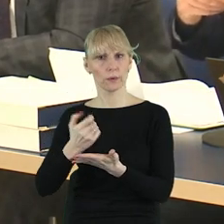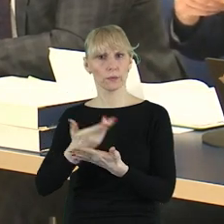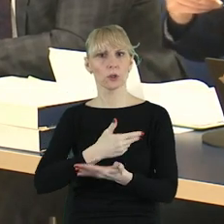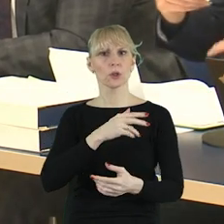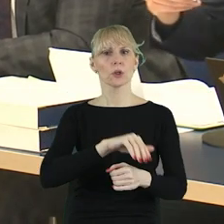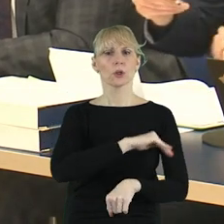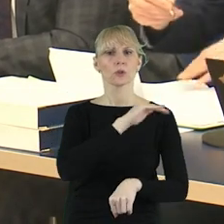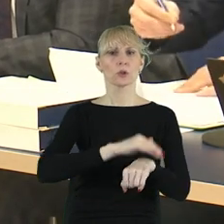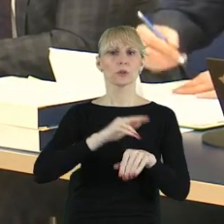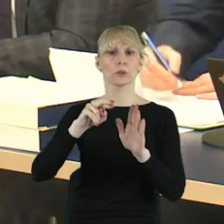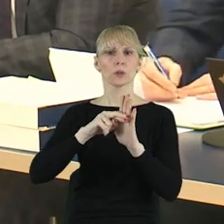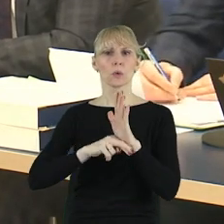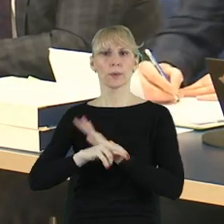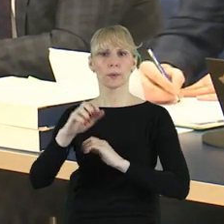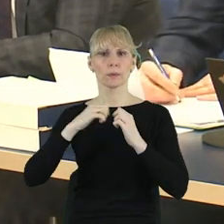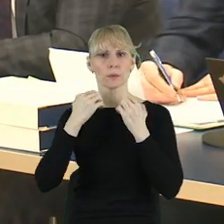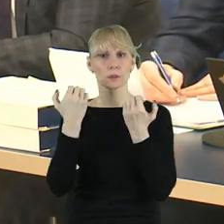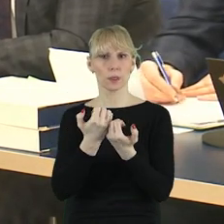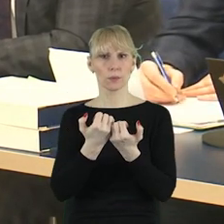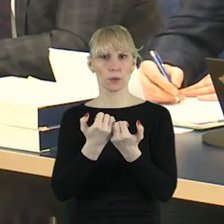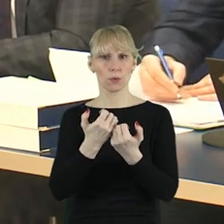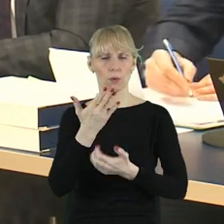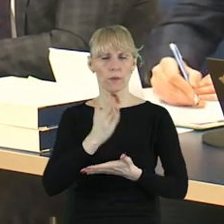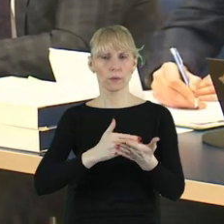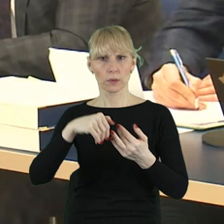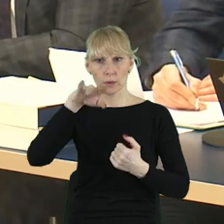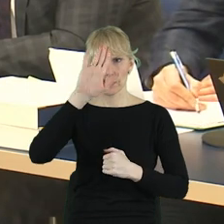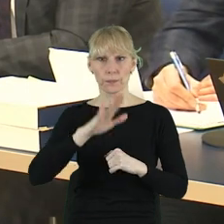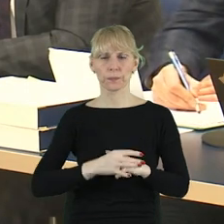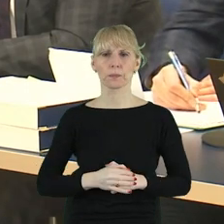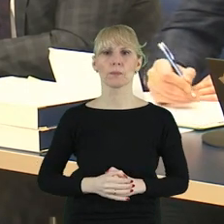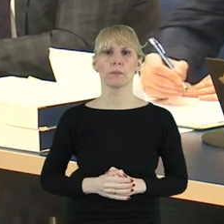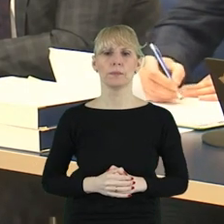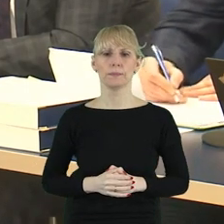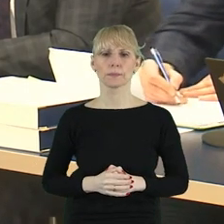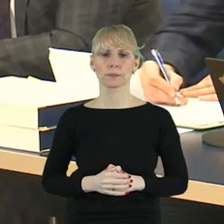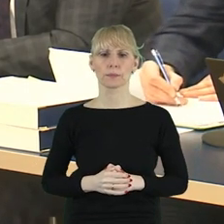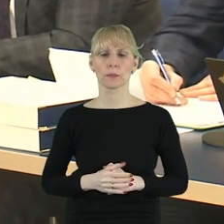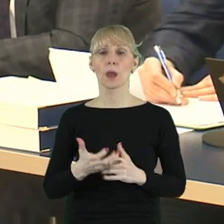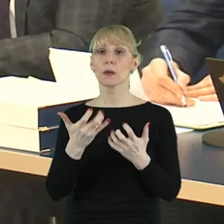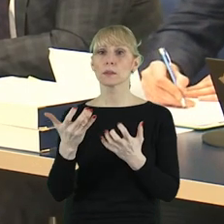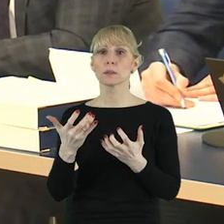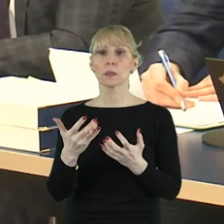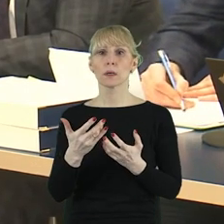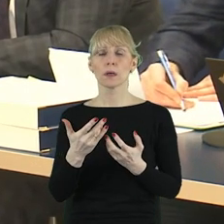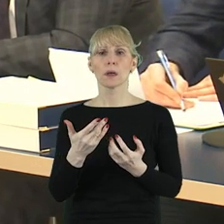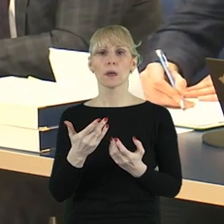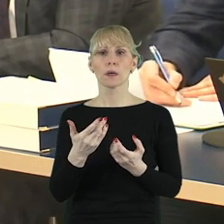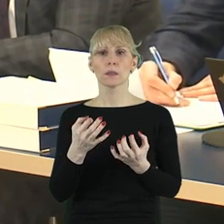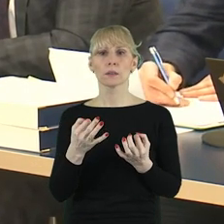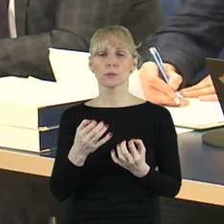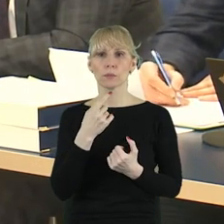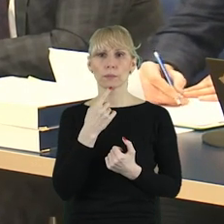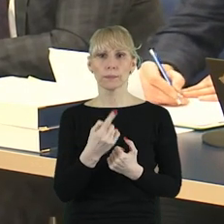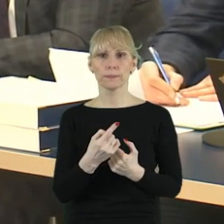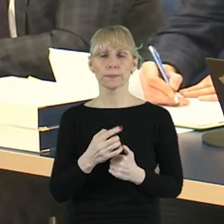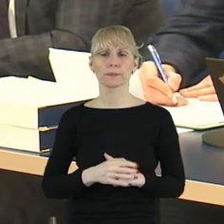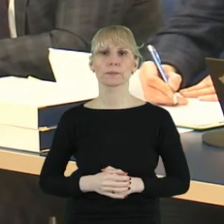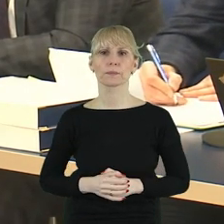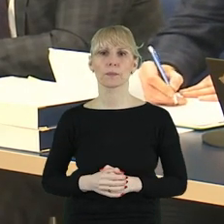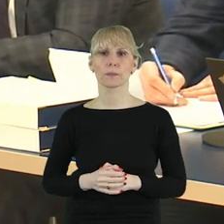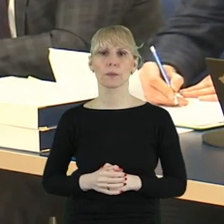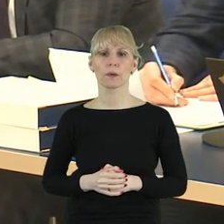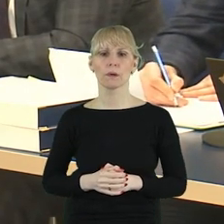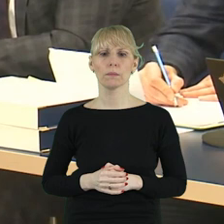Szanowni Państwo, chciałbym zwrócić uwagę Państwa radnych, że wnioskodawcy dzisiejszej sesji